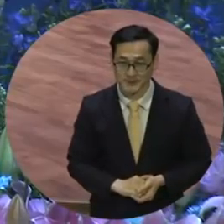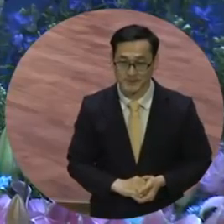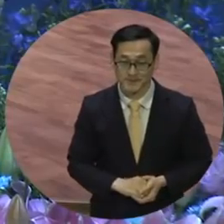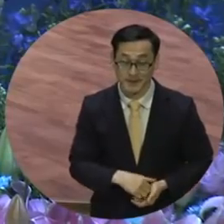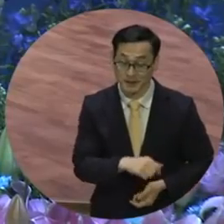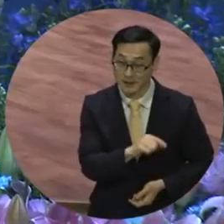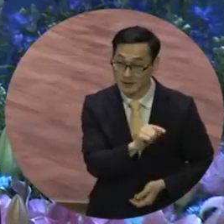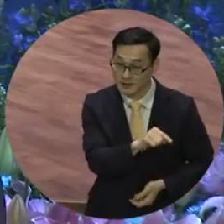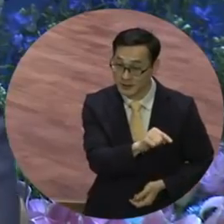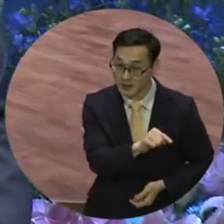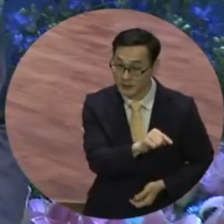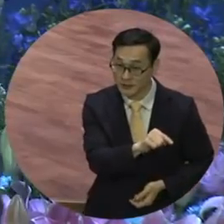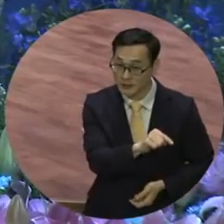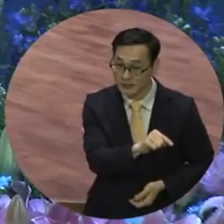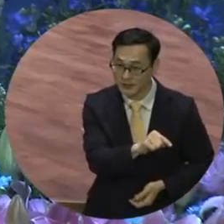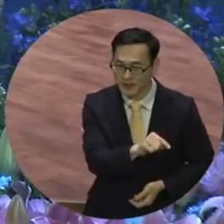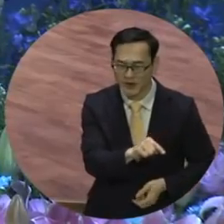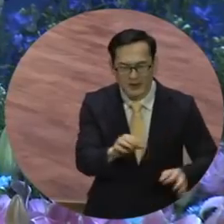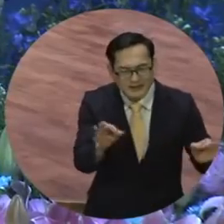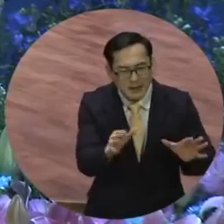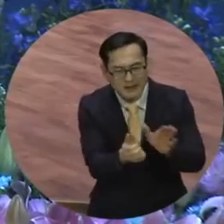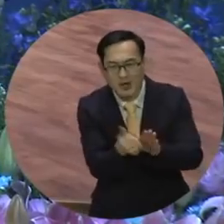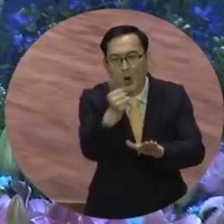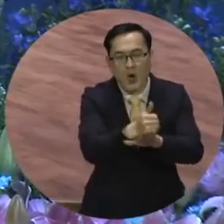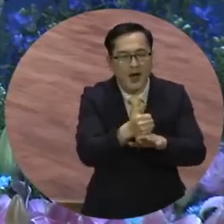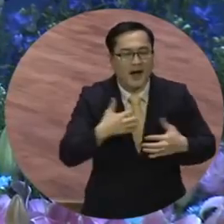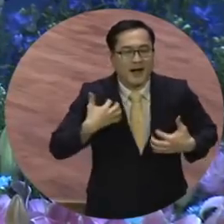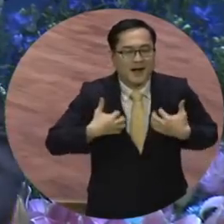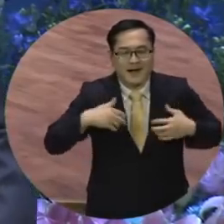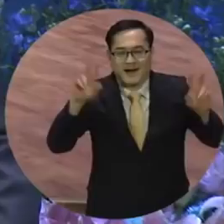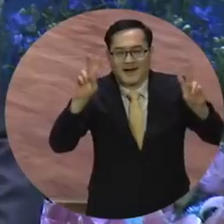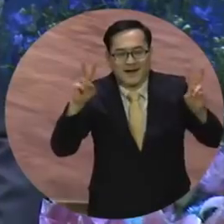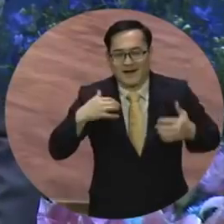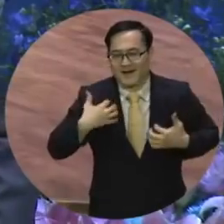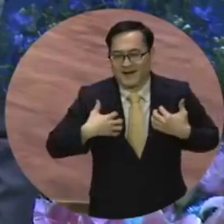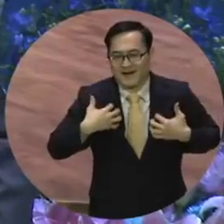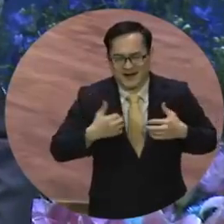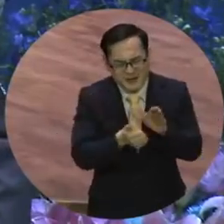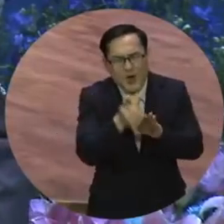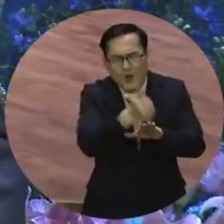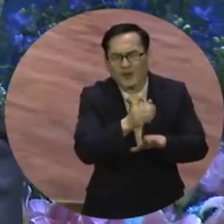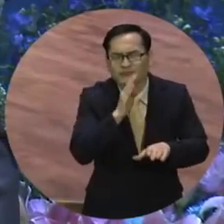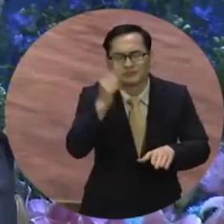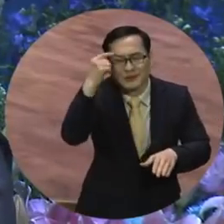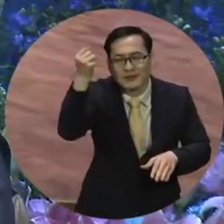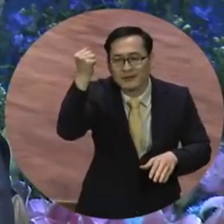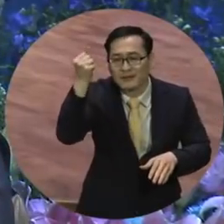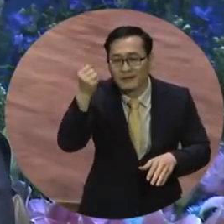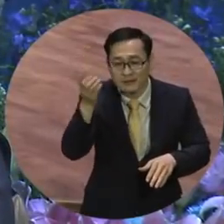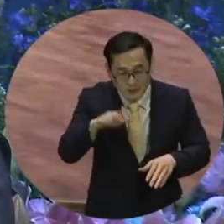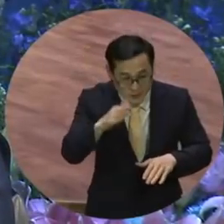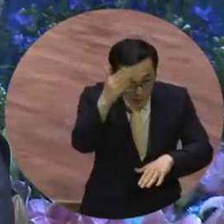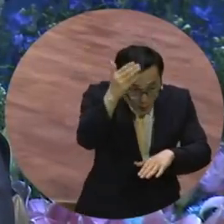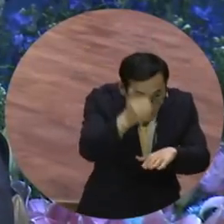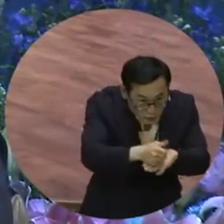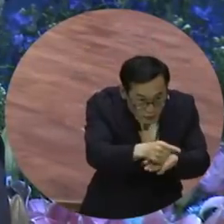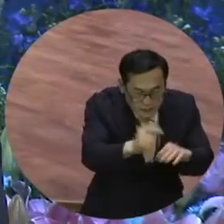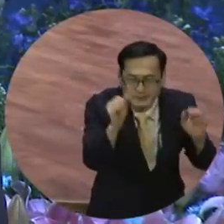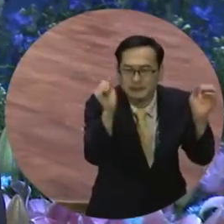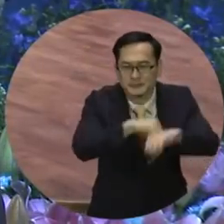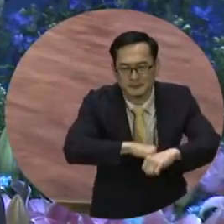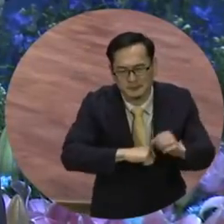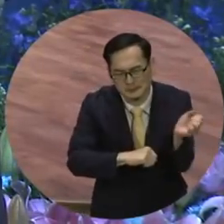것은 잠시 성공하는 것 같아요. 그런데 결국에는 바벨을 탑이에요. 어느